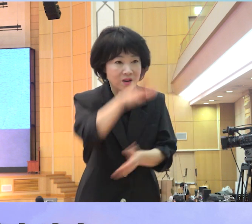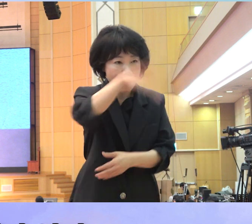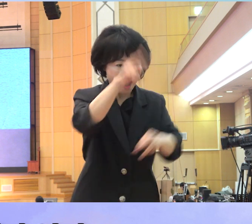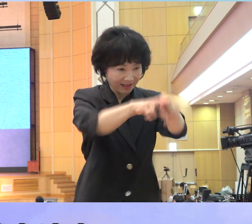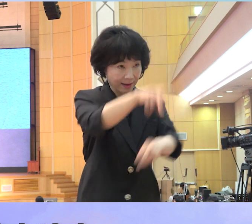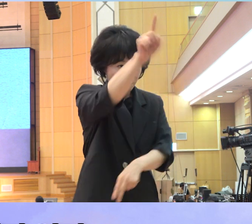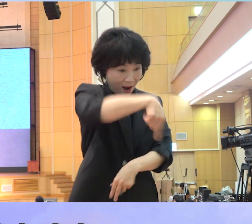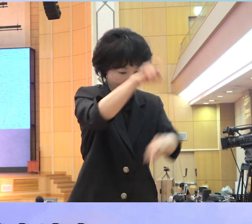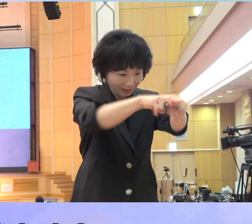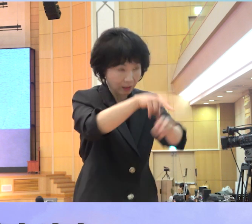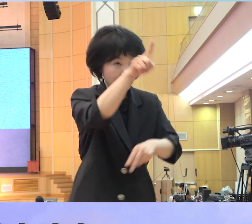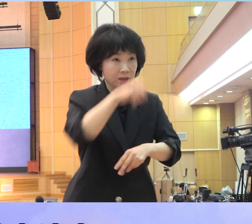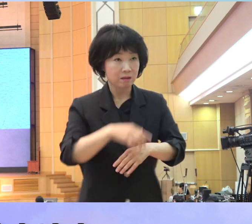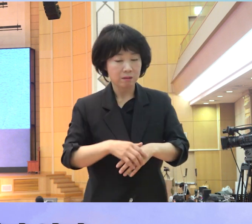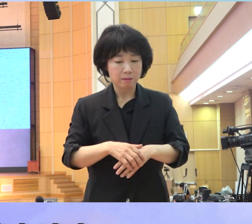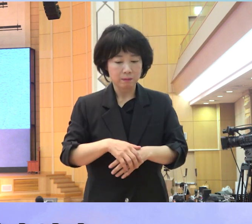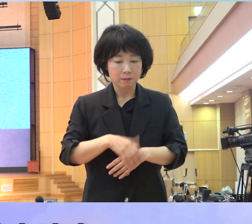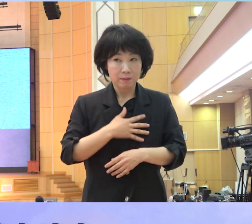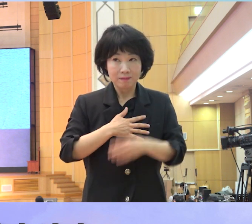앉았어요.